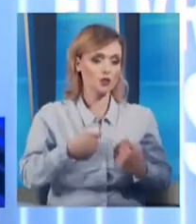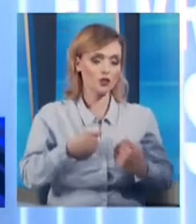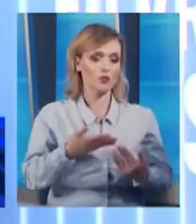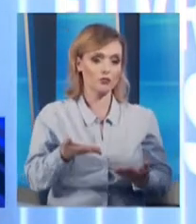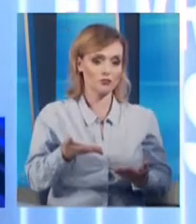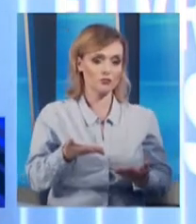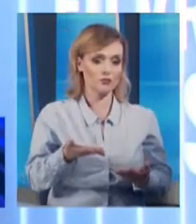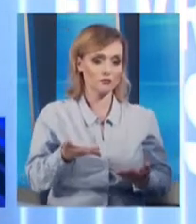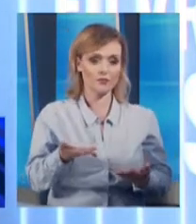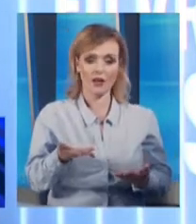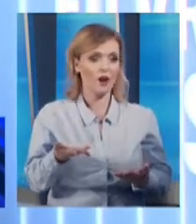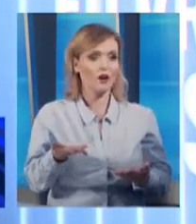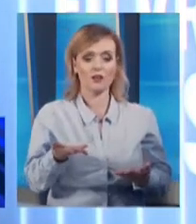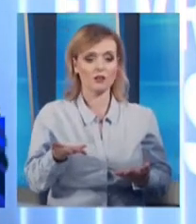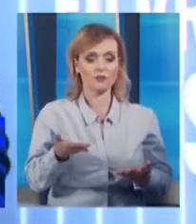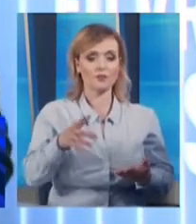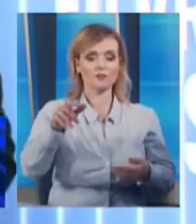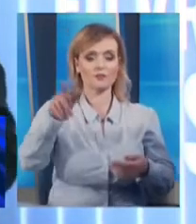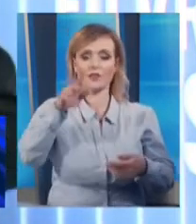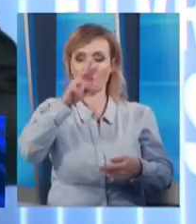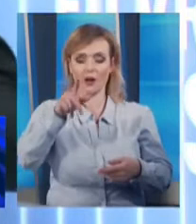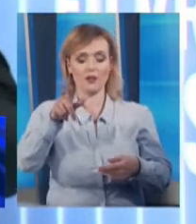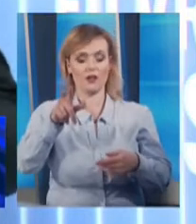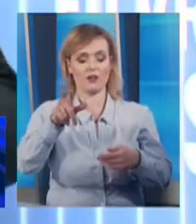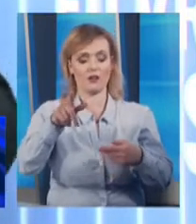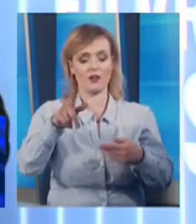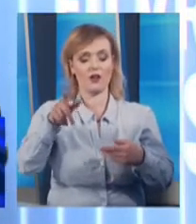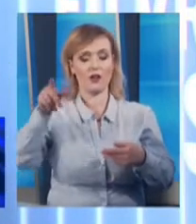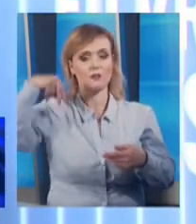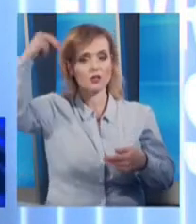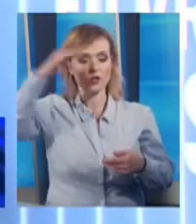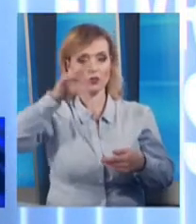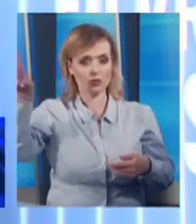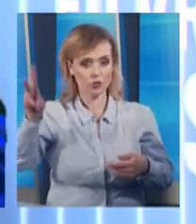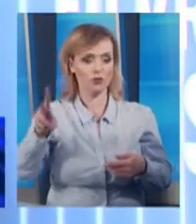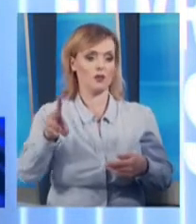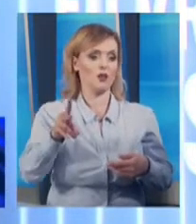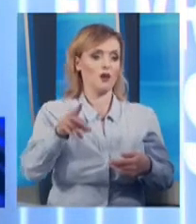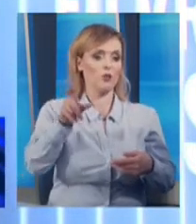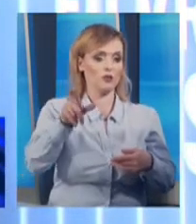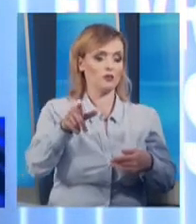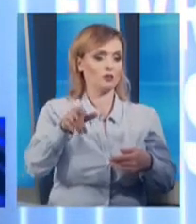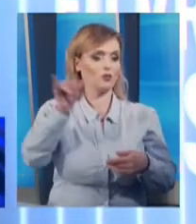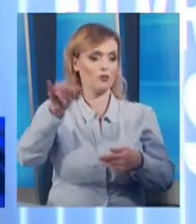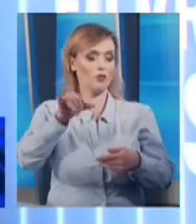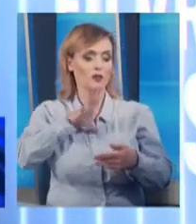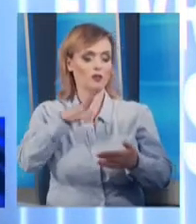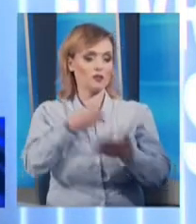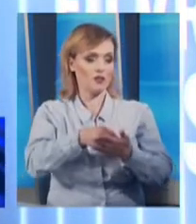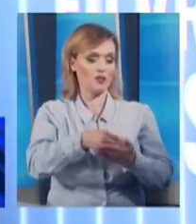o abordare proastă din partea președintelui Dodon, trecută prin prisma propriilor sale interese și a intereselor